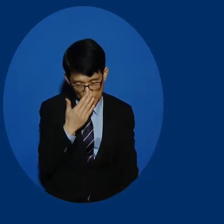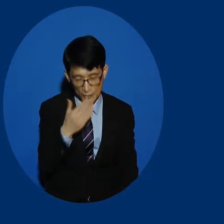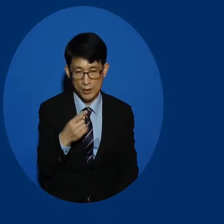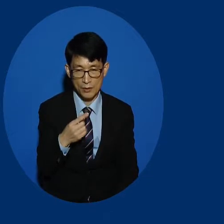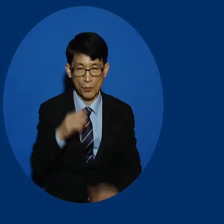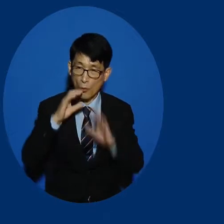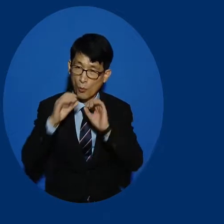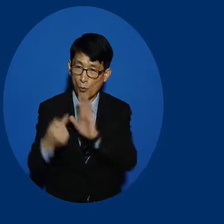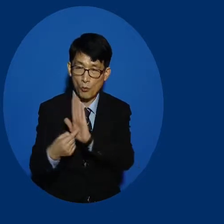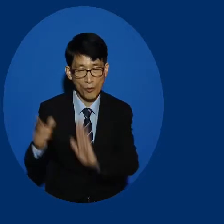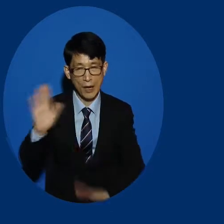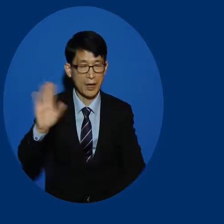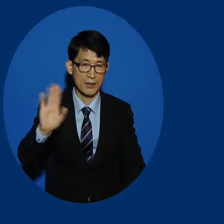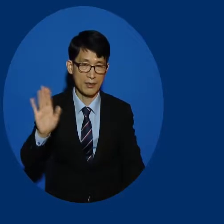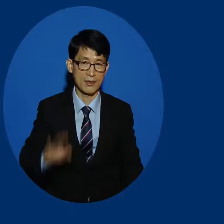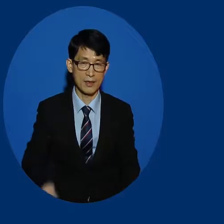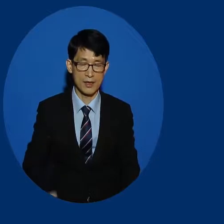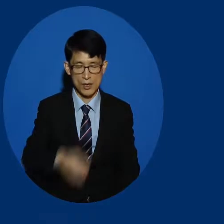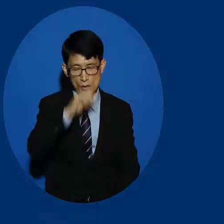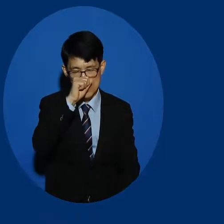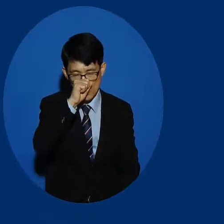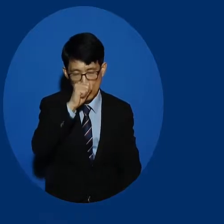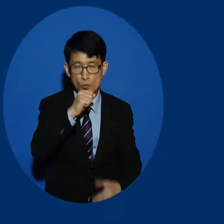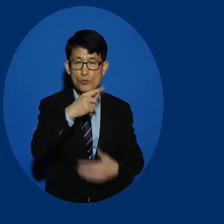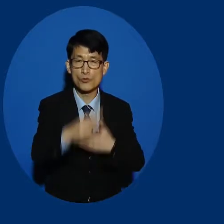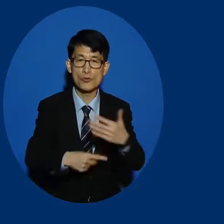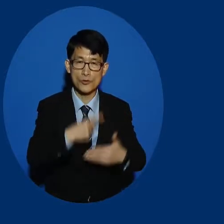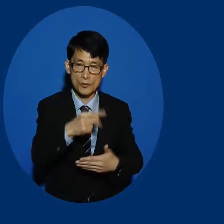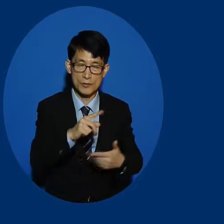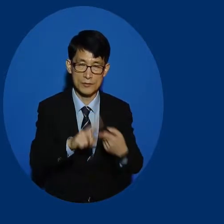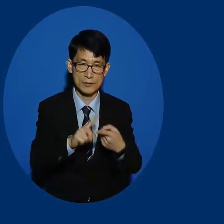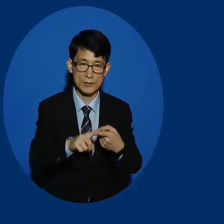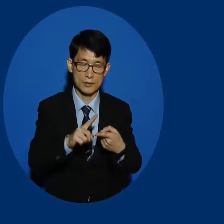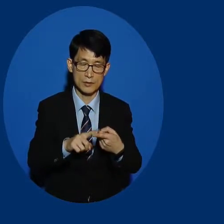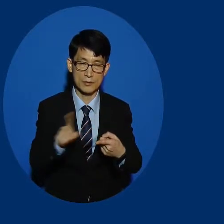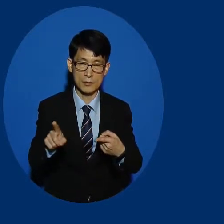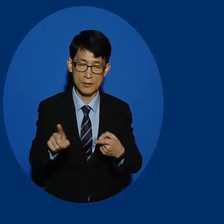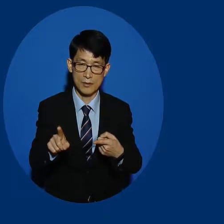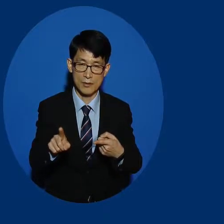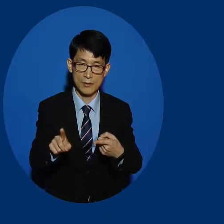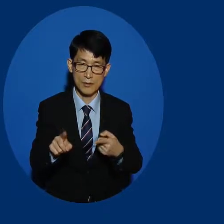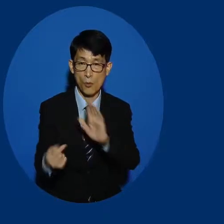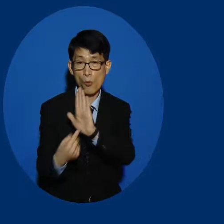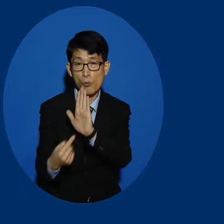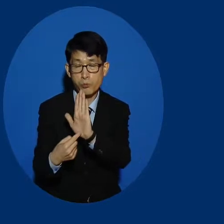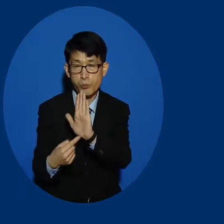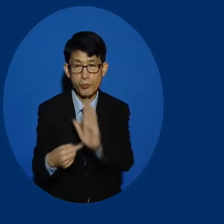잘하고 너무 좋은 프로그램들인데 그런 것들을 알리고